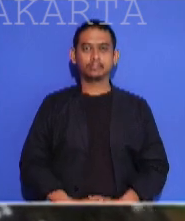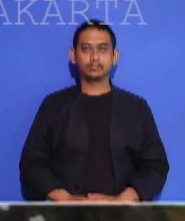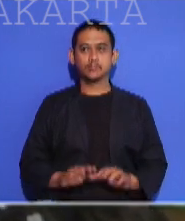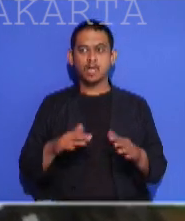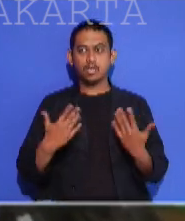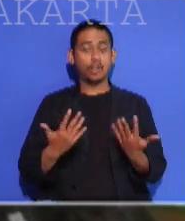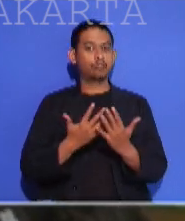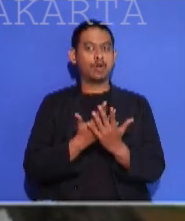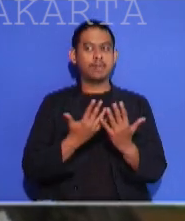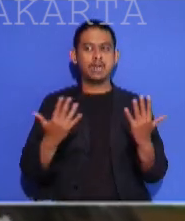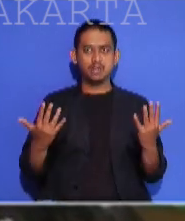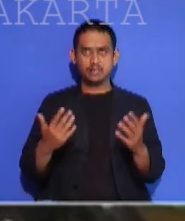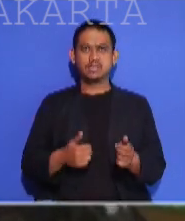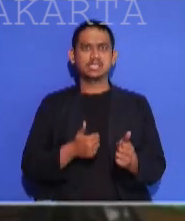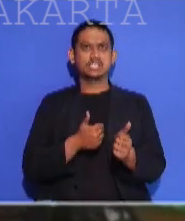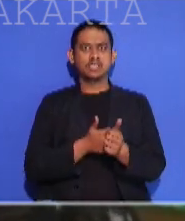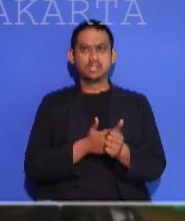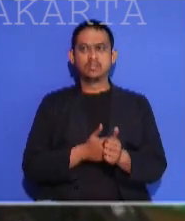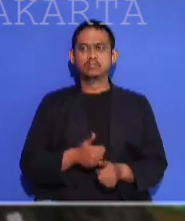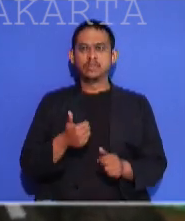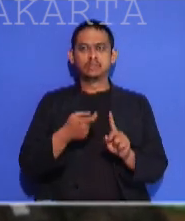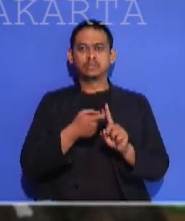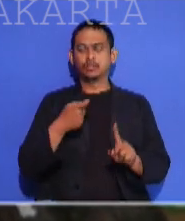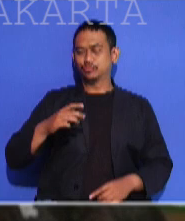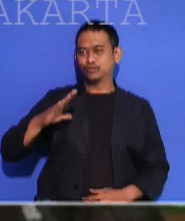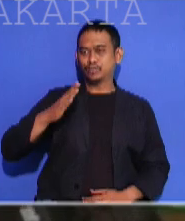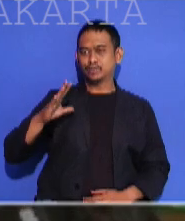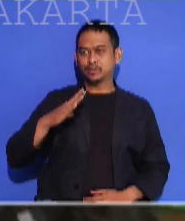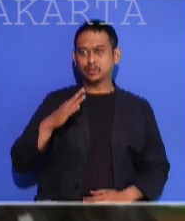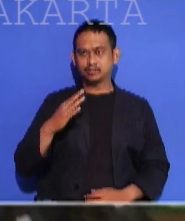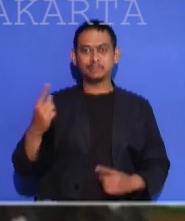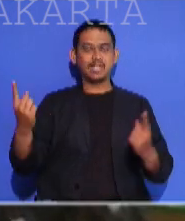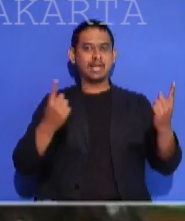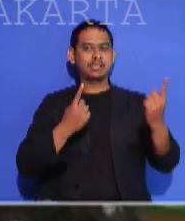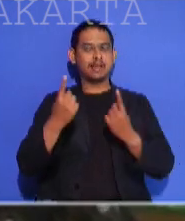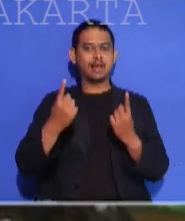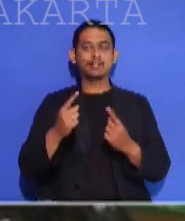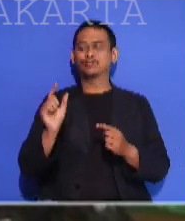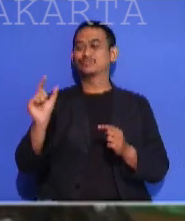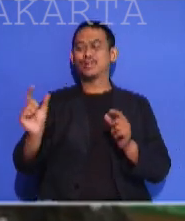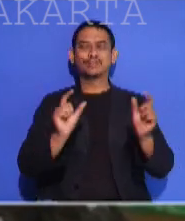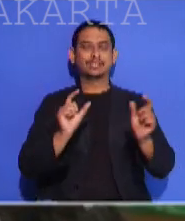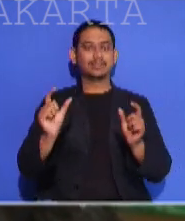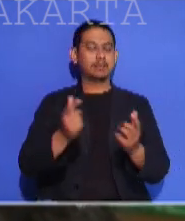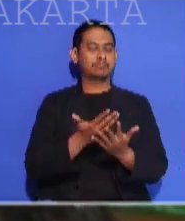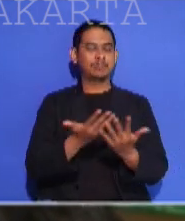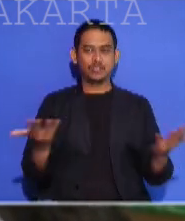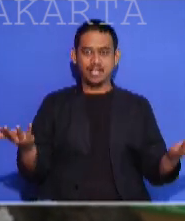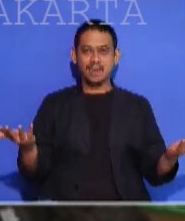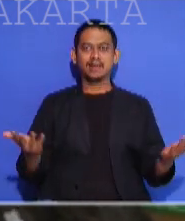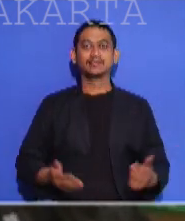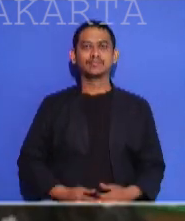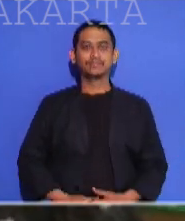masyarakat akademisi dan juga praktisi budaya sehingga kita sangat e memerlukan kemasukan dari belia-beliau itu